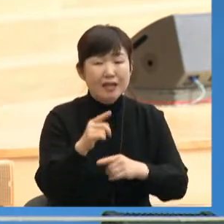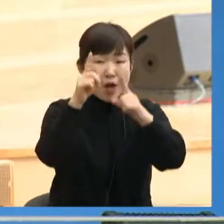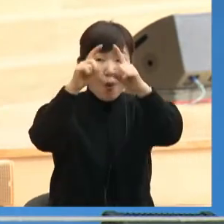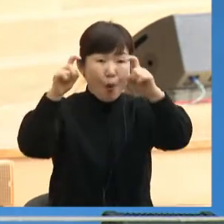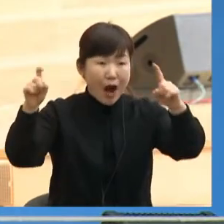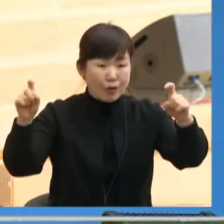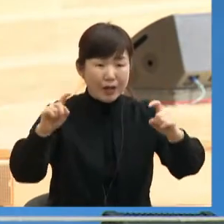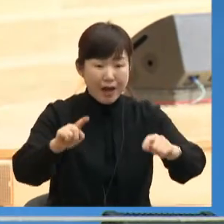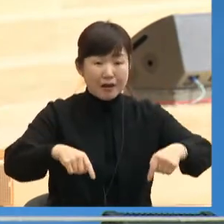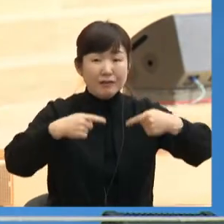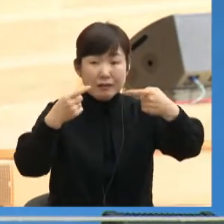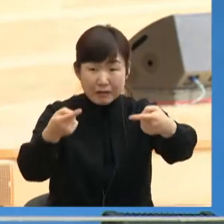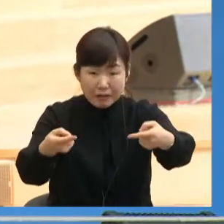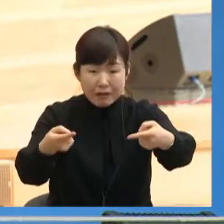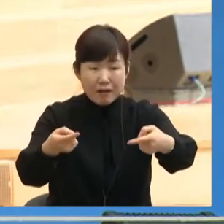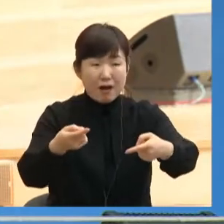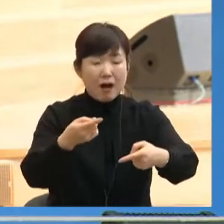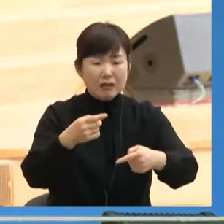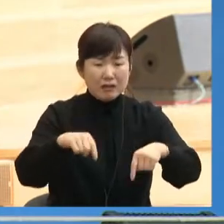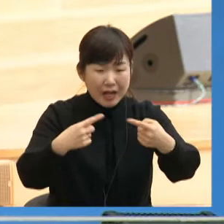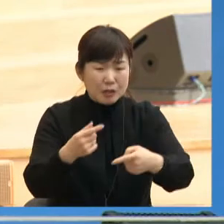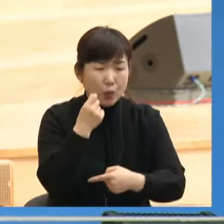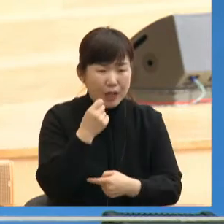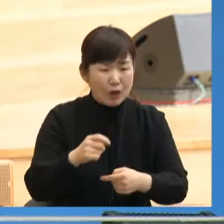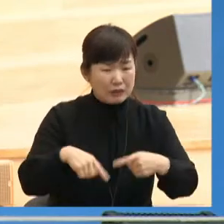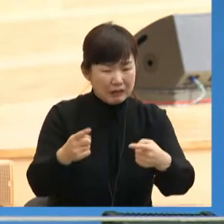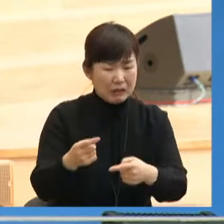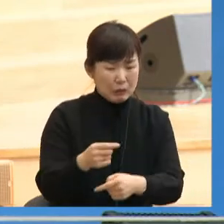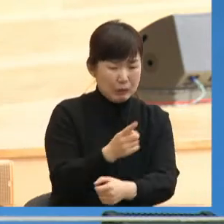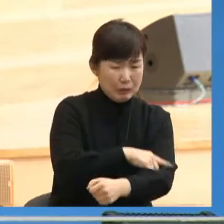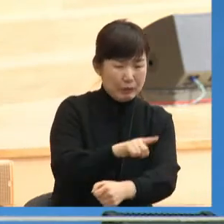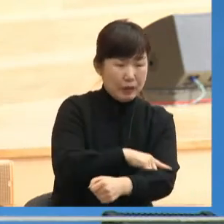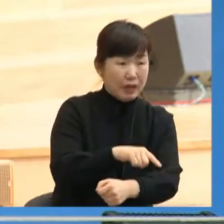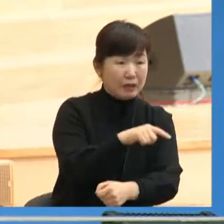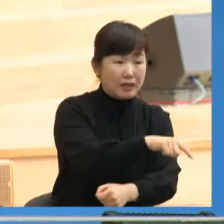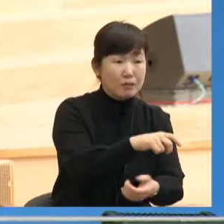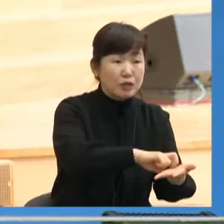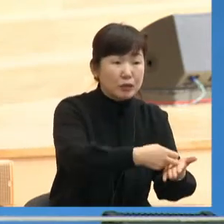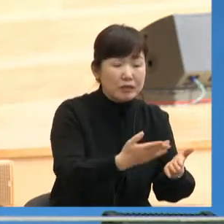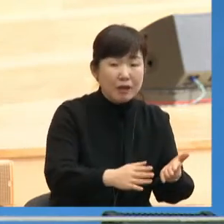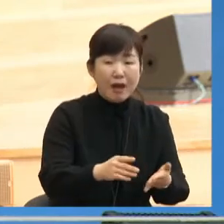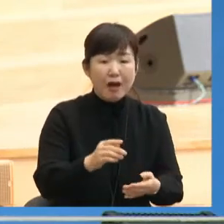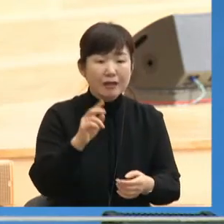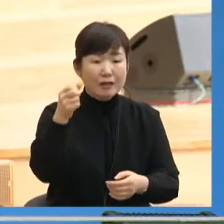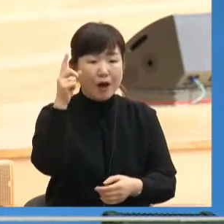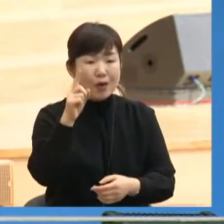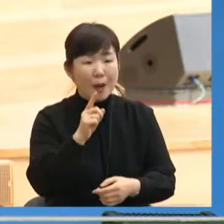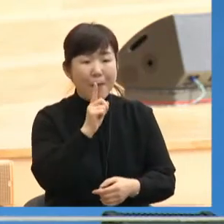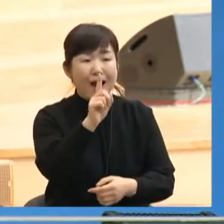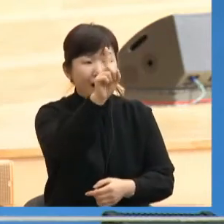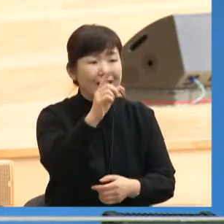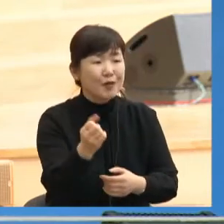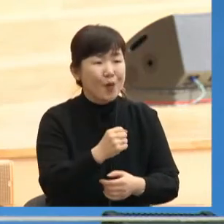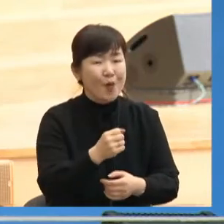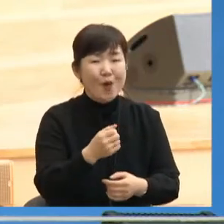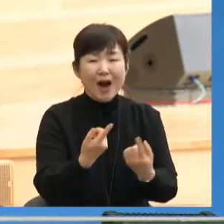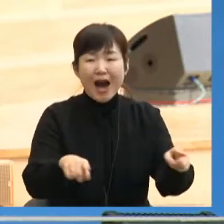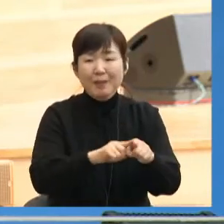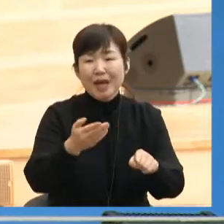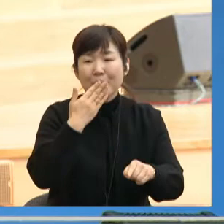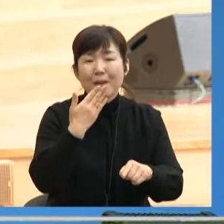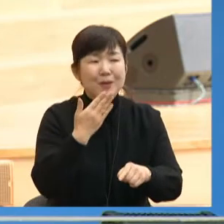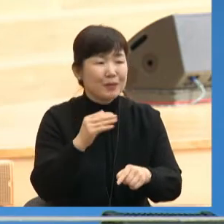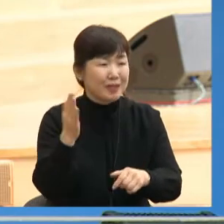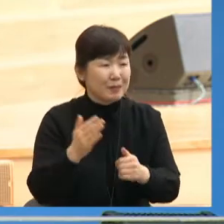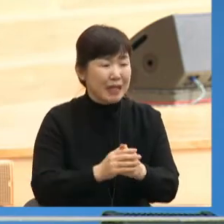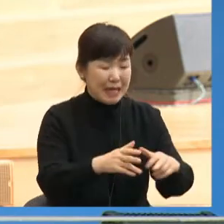들어올 수도 들어갈 수도 없는 그가 다윗의 말 한마디로 왕의 식탁에서 음식을 먹어요. 장애가 있어도 다윗은